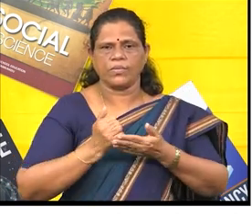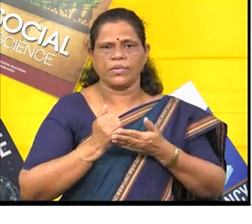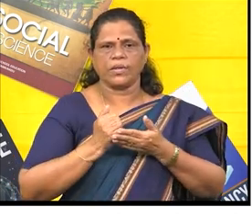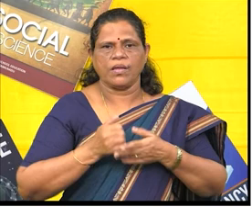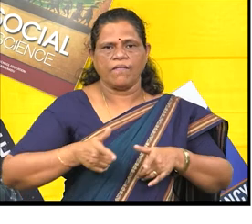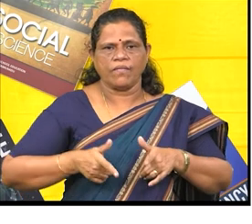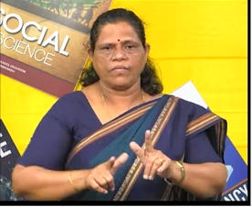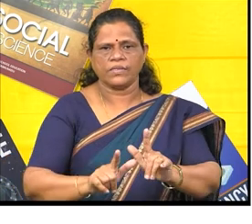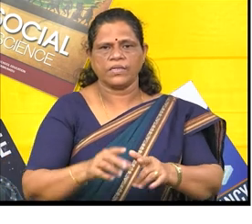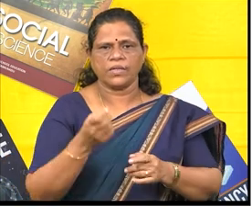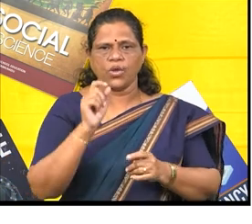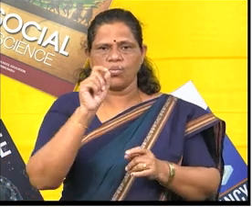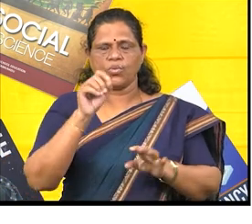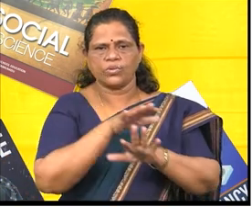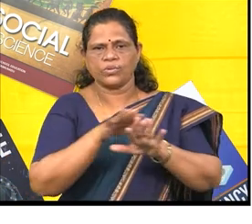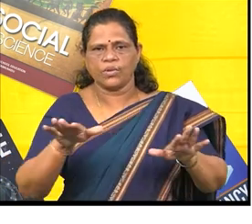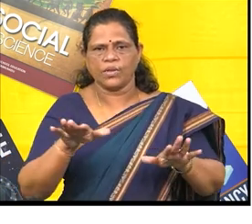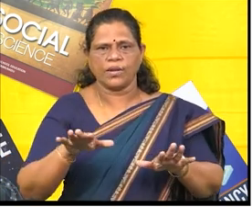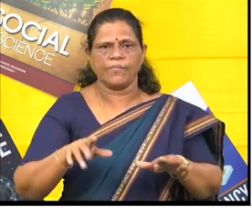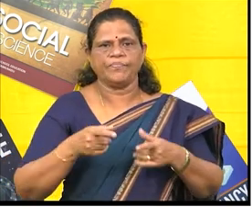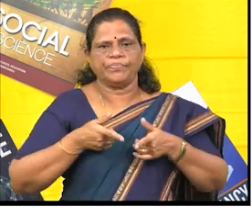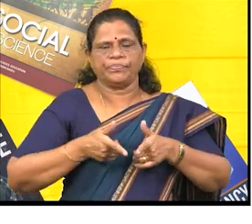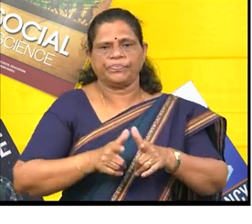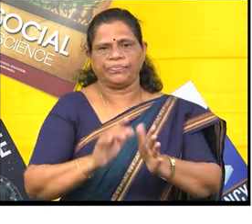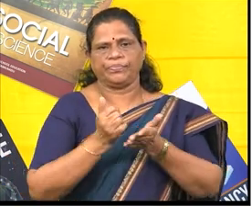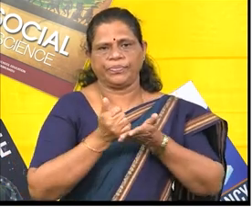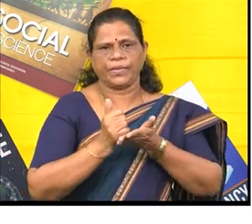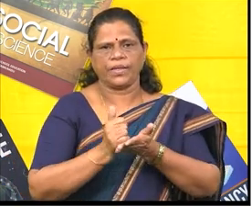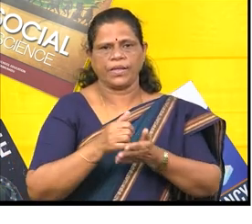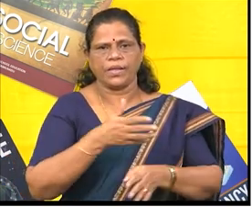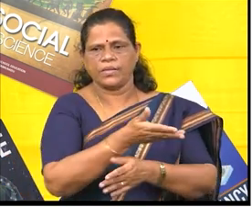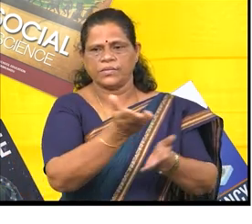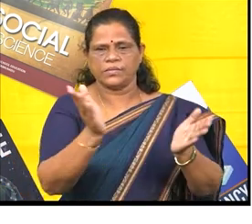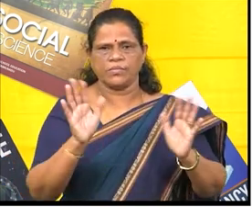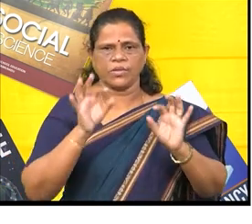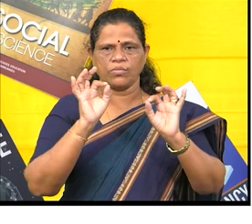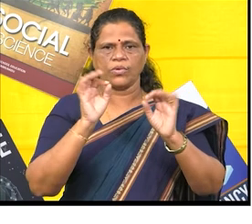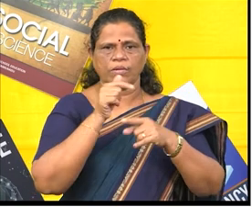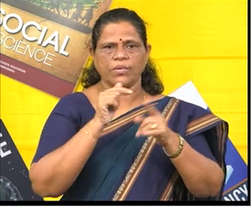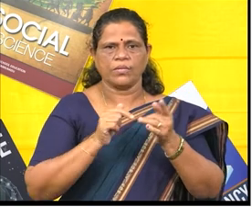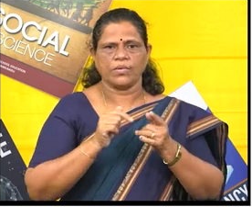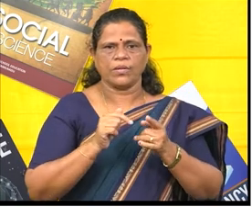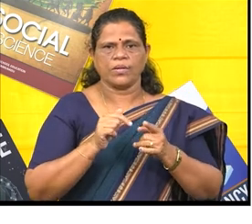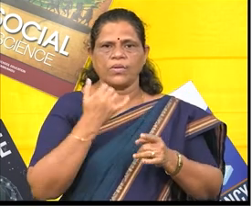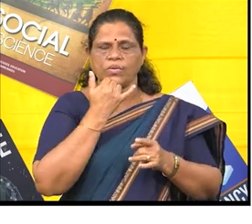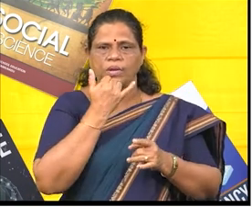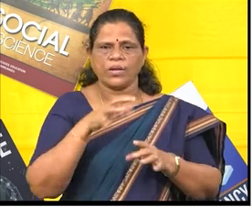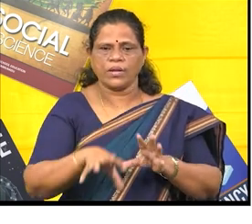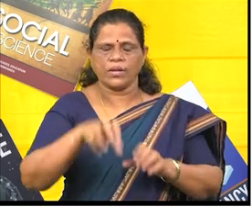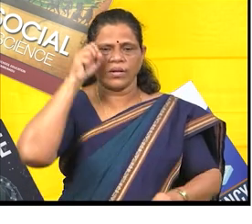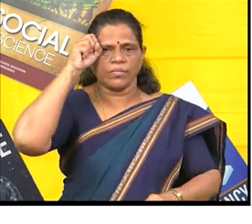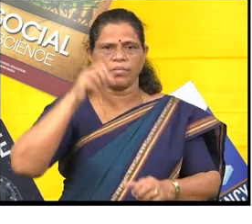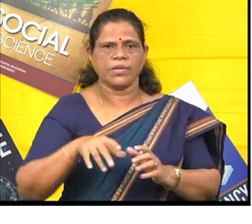பங்களிப்பை அறிகிறது விவசாயத்தில், பூச்சிக்கொல்லிகளாக விவசாயத்தில் பங்களிக்குது. அது மாதிரி சமுதாயத்தில் மிக முக்கிய பங்களிப்பை தருகிறது. குற்றங்களை